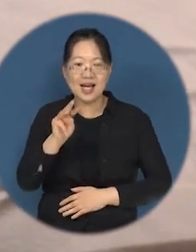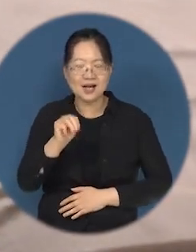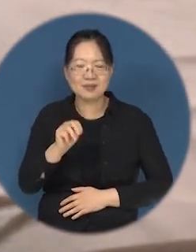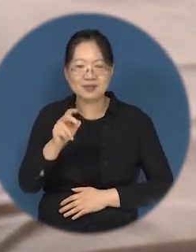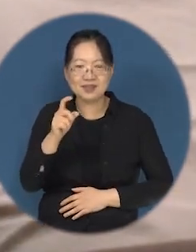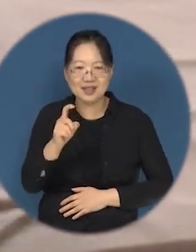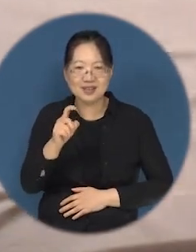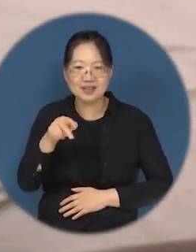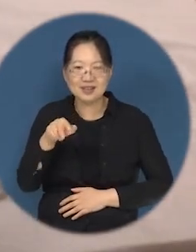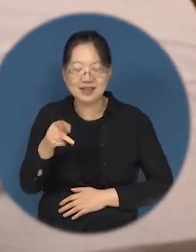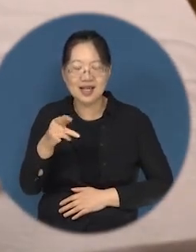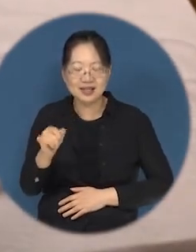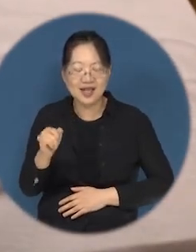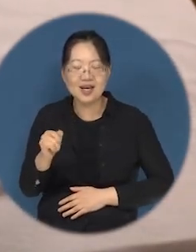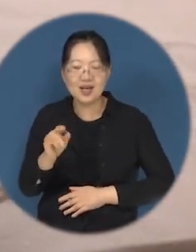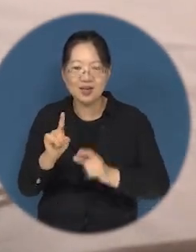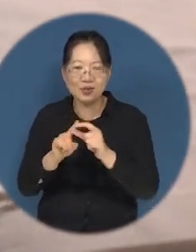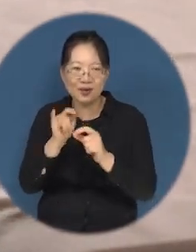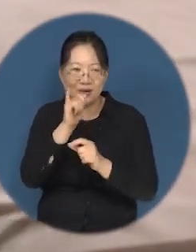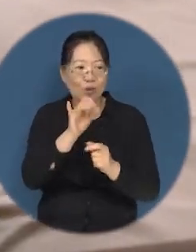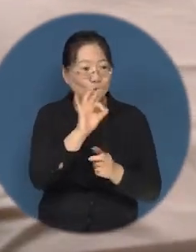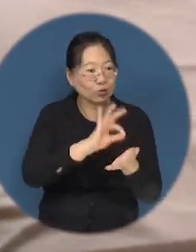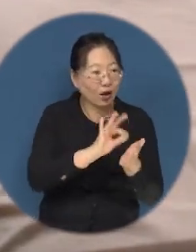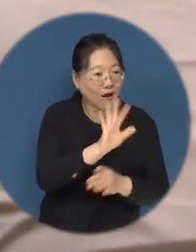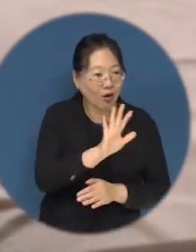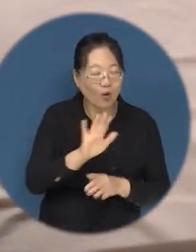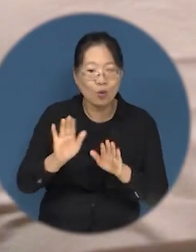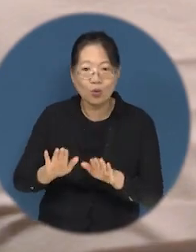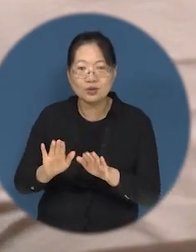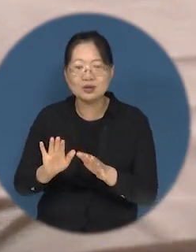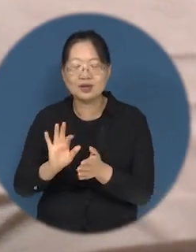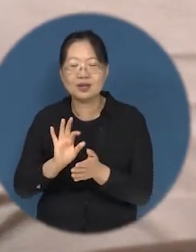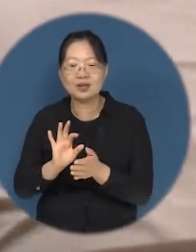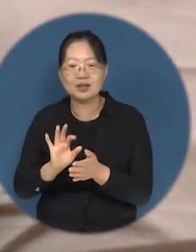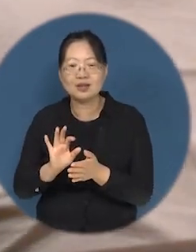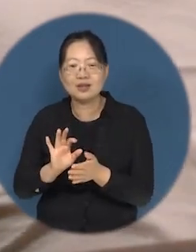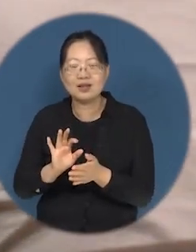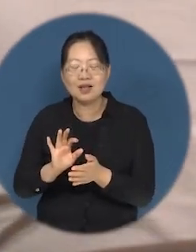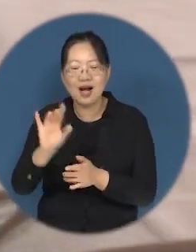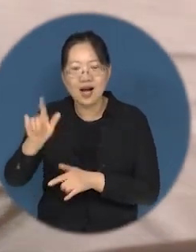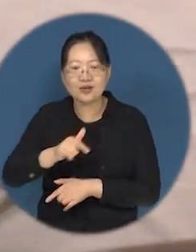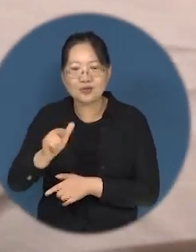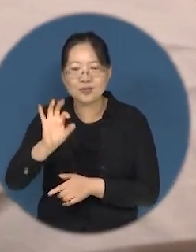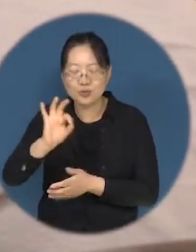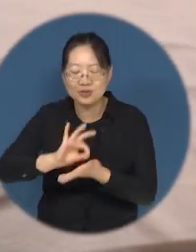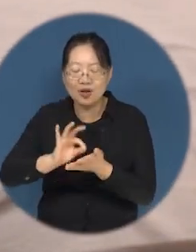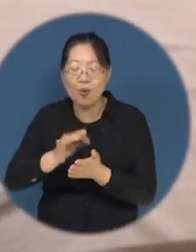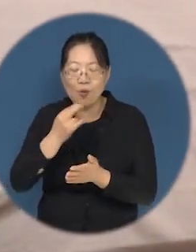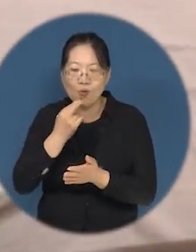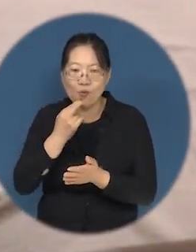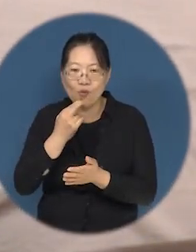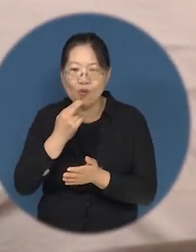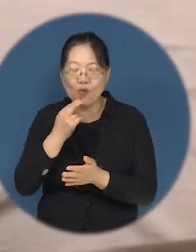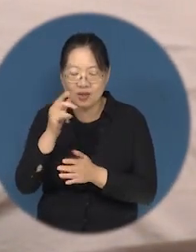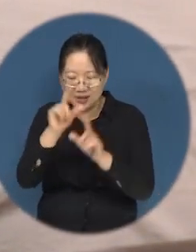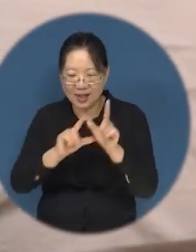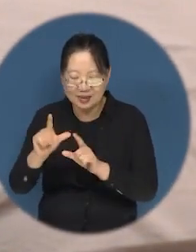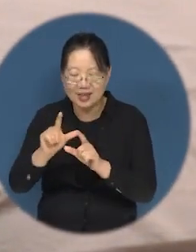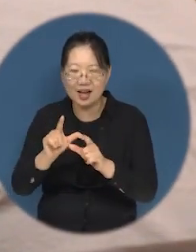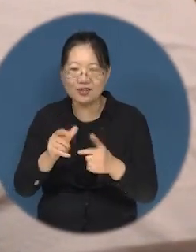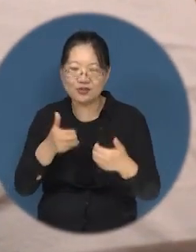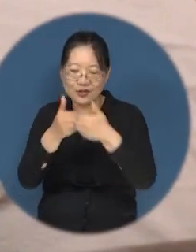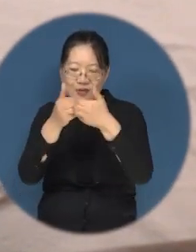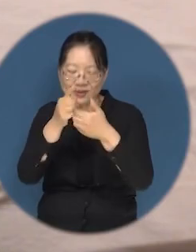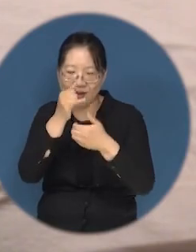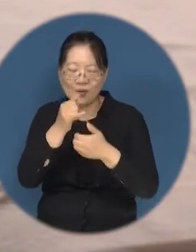MZ세대 용어인데요. 돈 안 쓰는 거? 네. 내가 오늘은 어떻게 해서 돈을 안 쓰고 살았다 뭐 이런 거를 이제 그 서로 막 이제 대결도 하고 막 이러는데